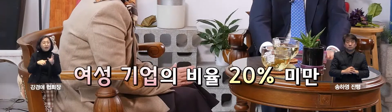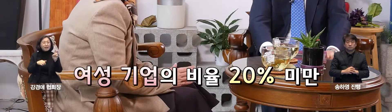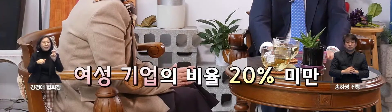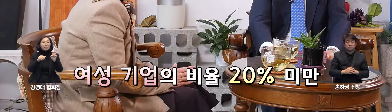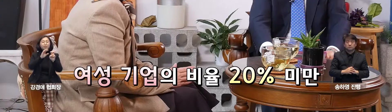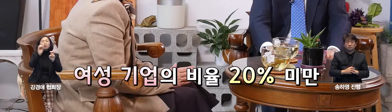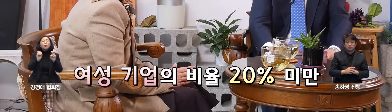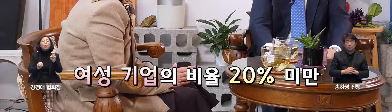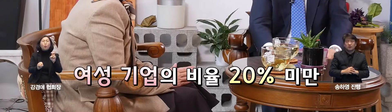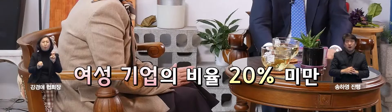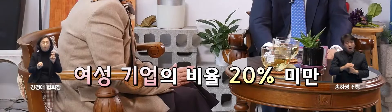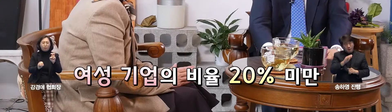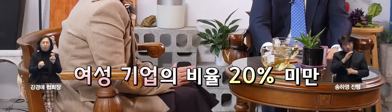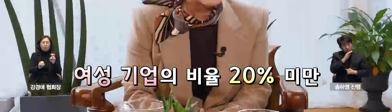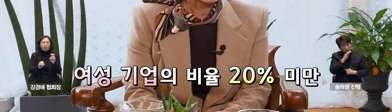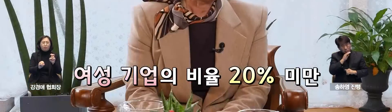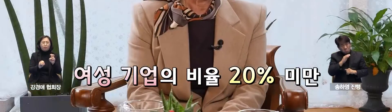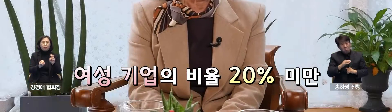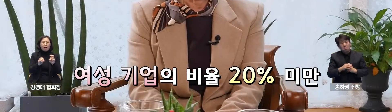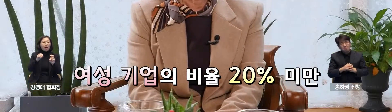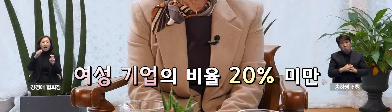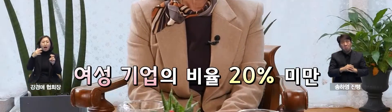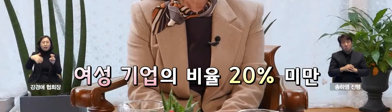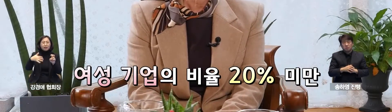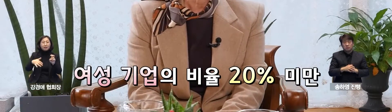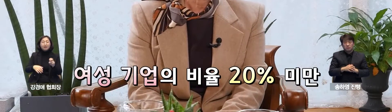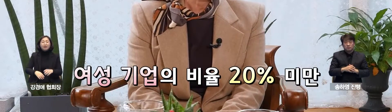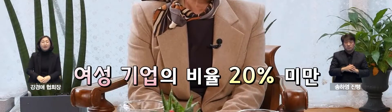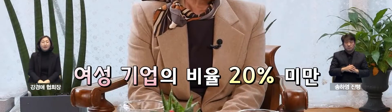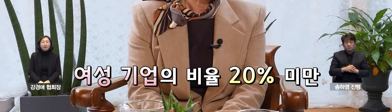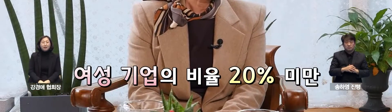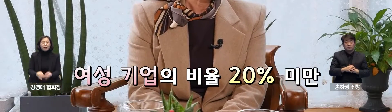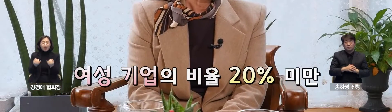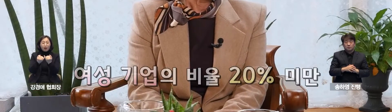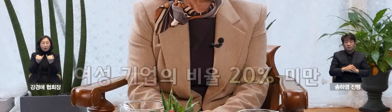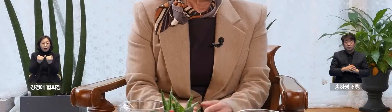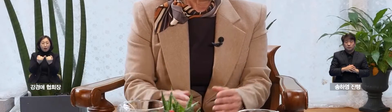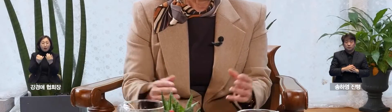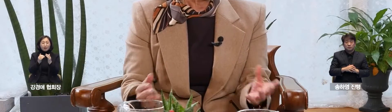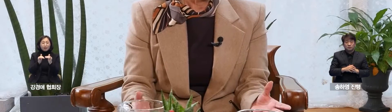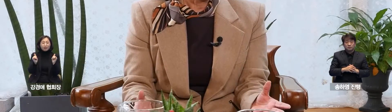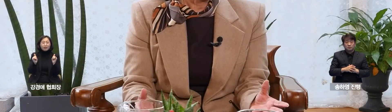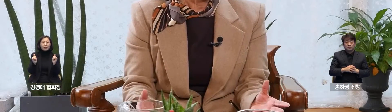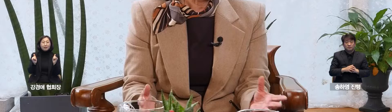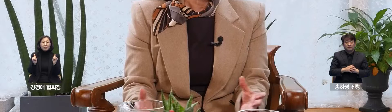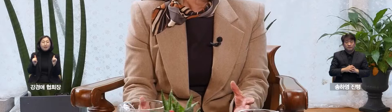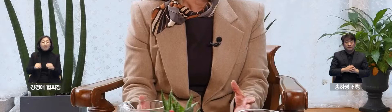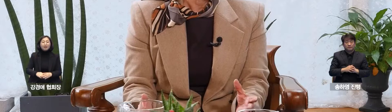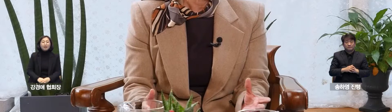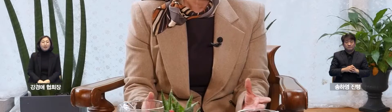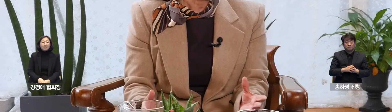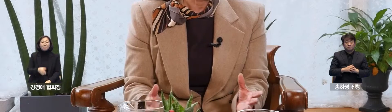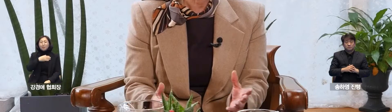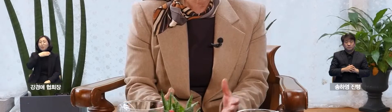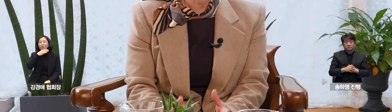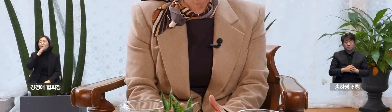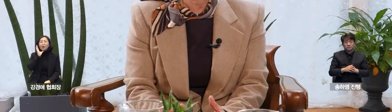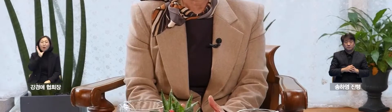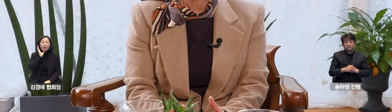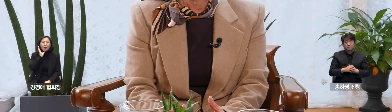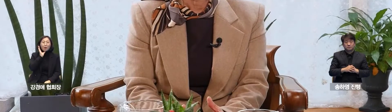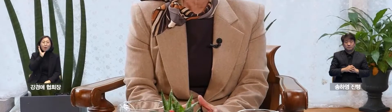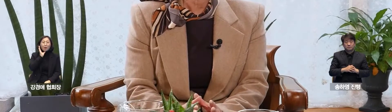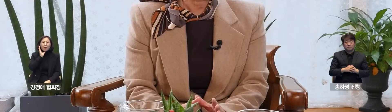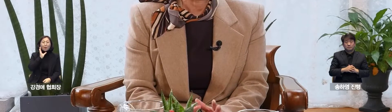20%가 안 되는 걸로 알고 있어요. 아, 그렇습니까? 네. 그러면 여성들이 지금 왜 이 노령화 뭐 이런 것들